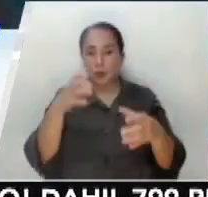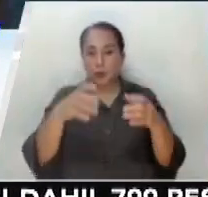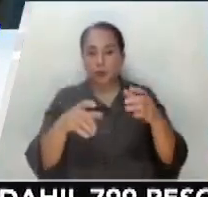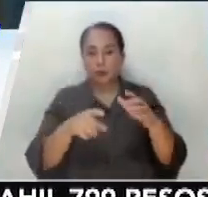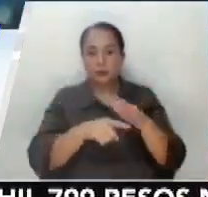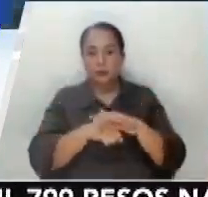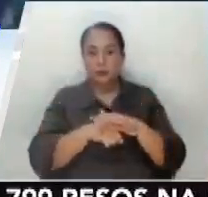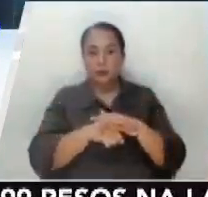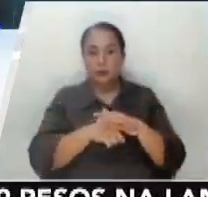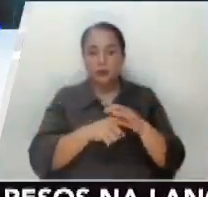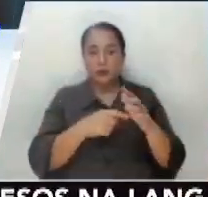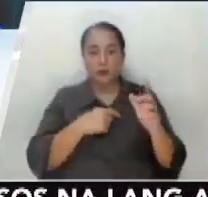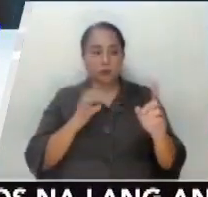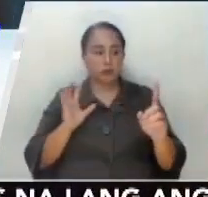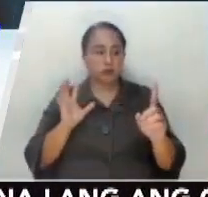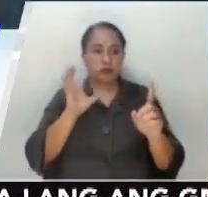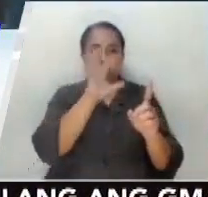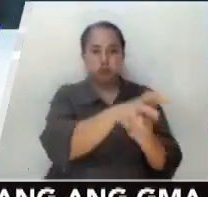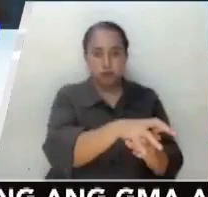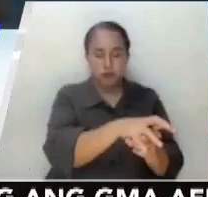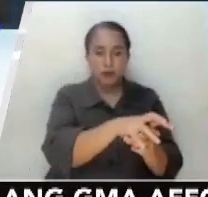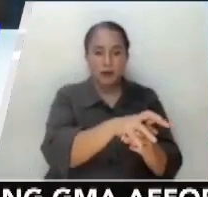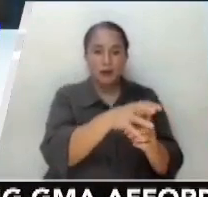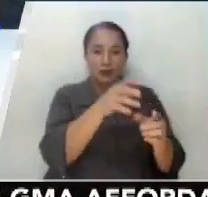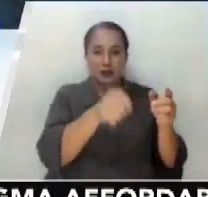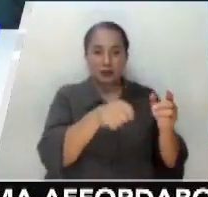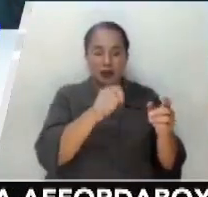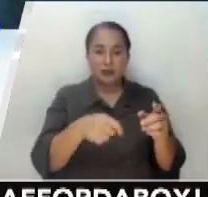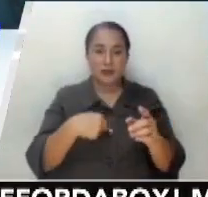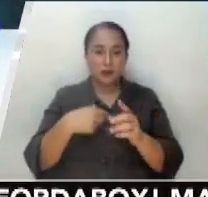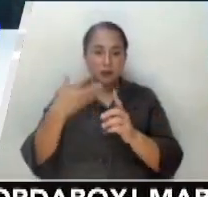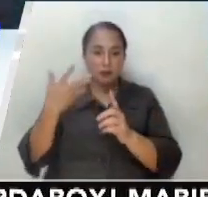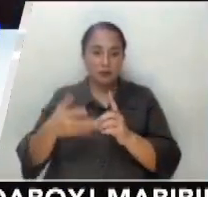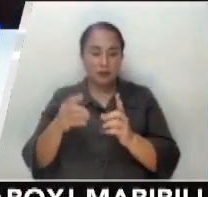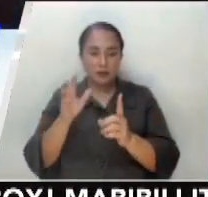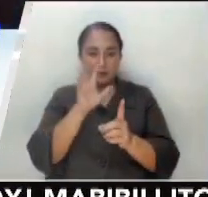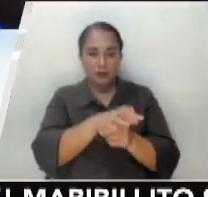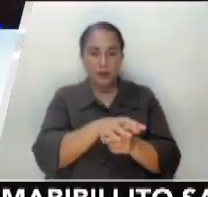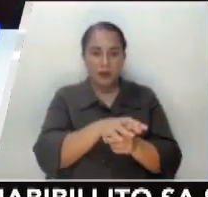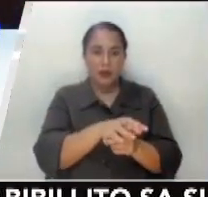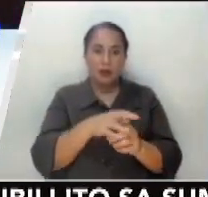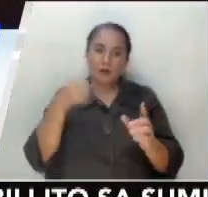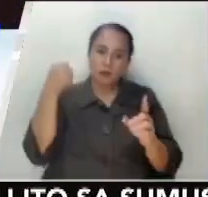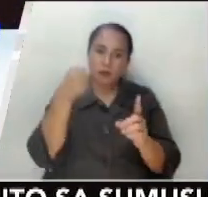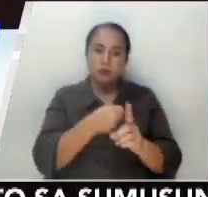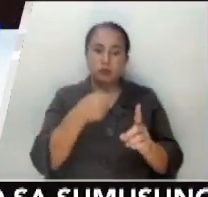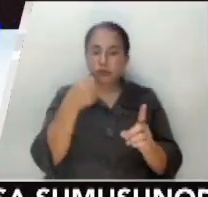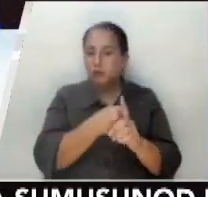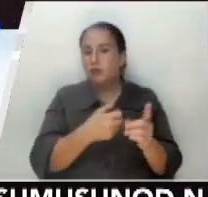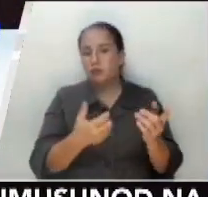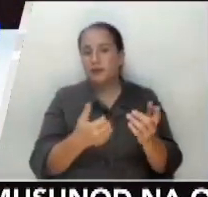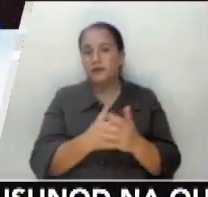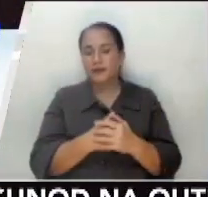sa presiding judge ang hinatulang lalaki at inatake ito.